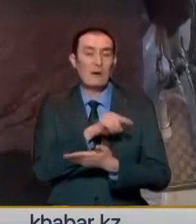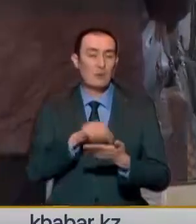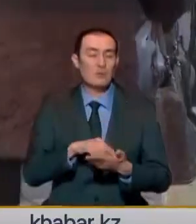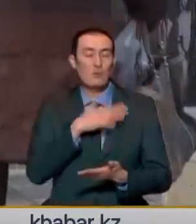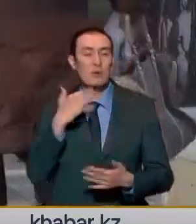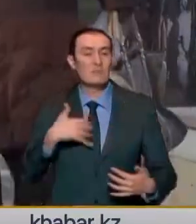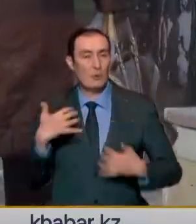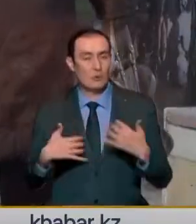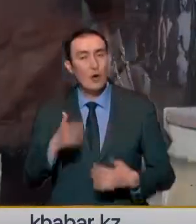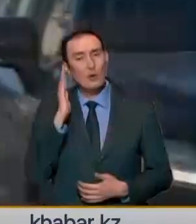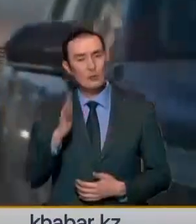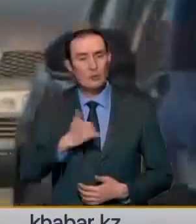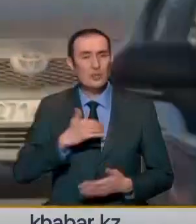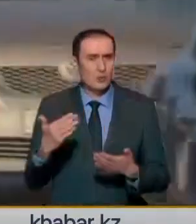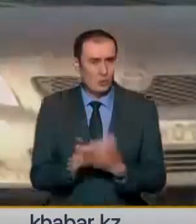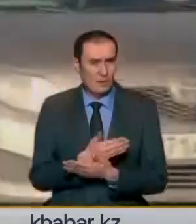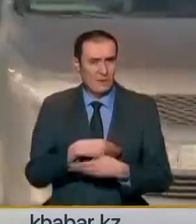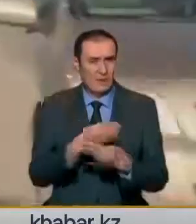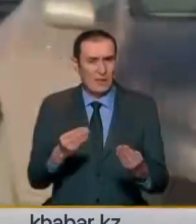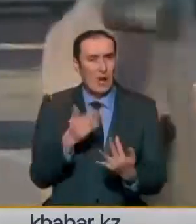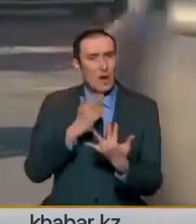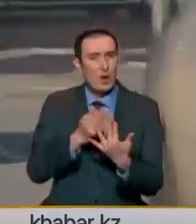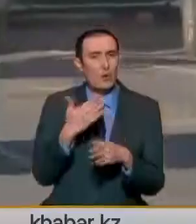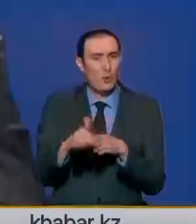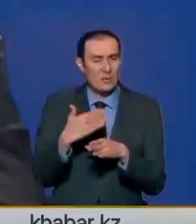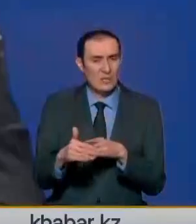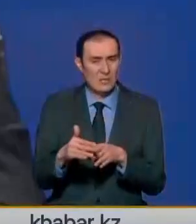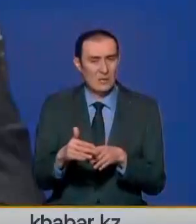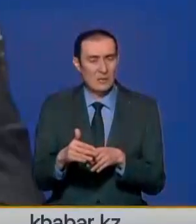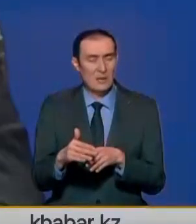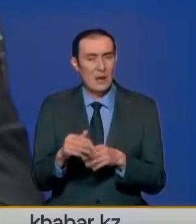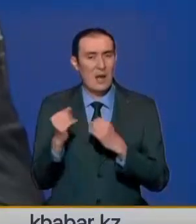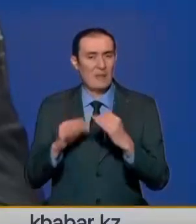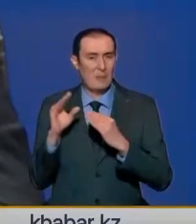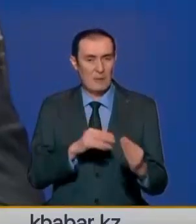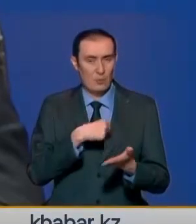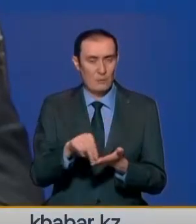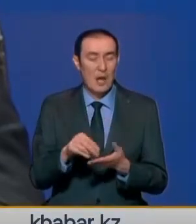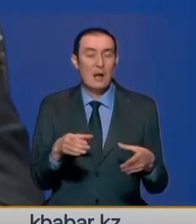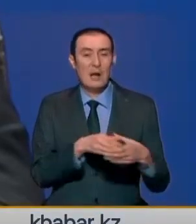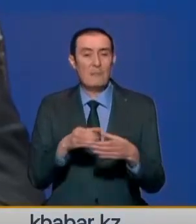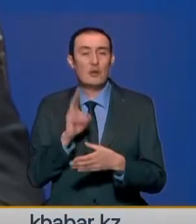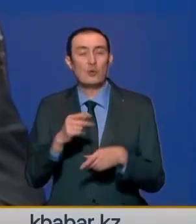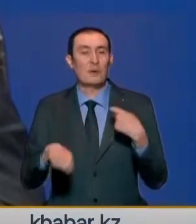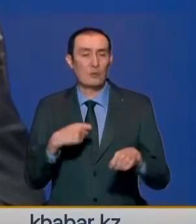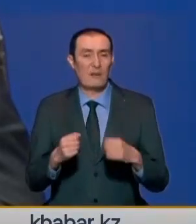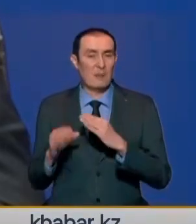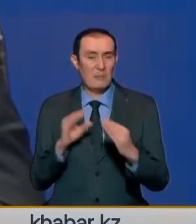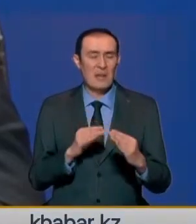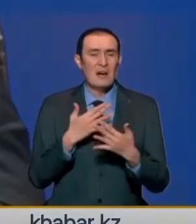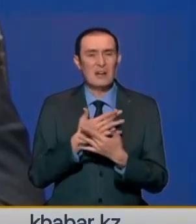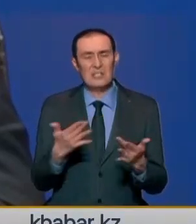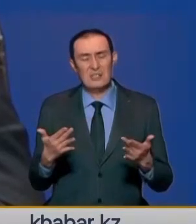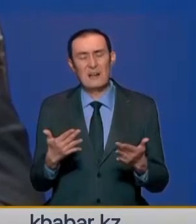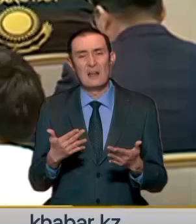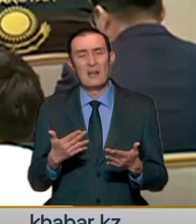казахстанцев вопрос, будут ли в стране снова выдавать льготные автокредиты. Компании, которые занимаются продажей автомобилей, создают различные